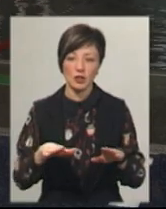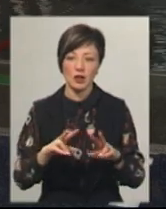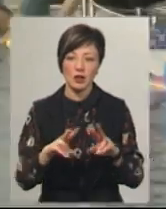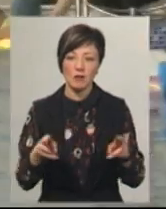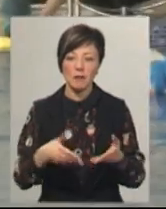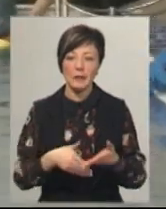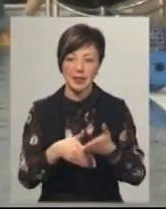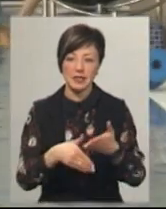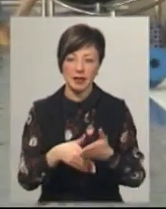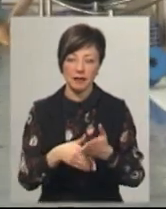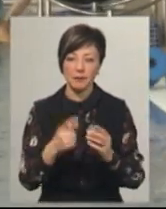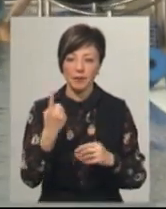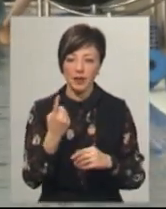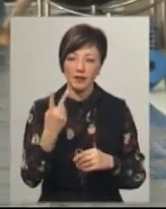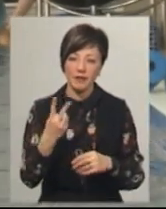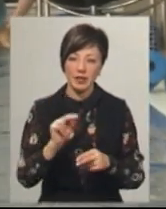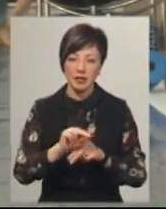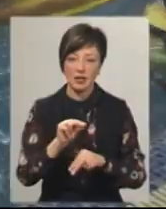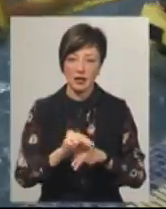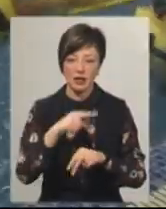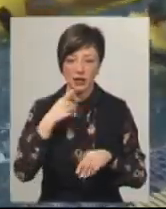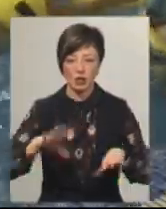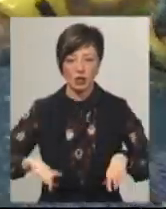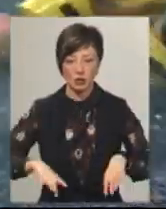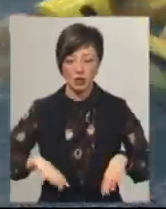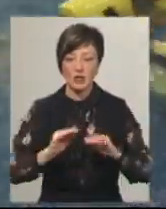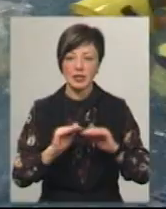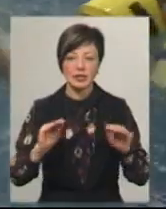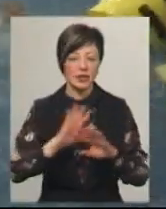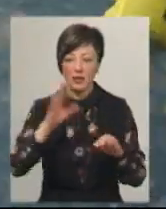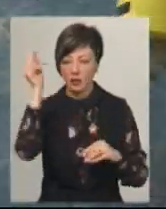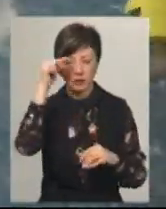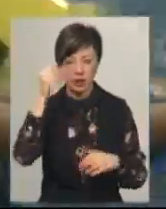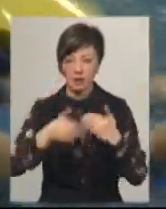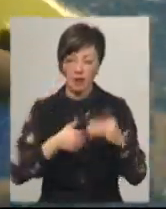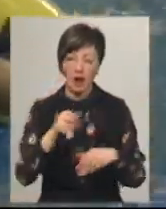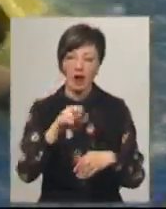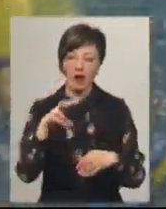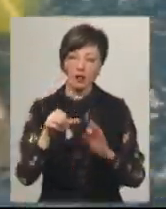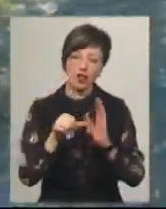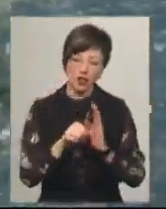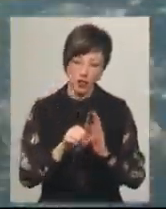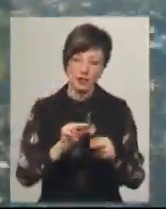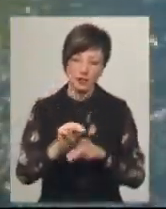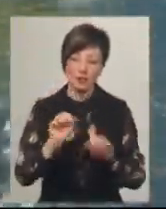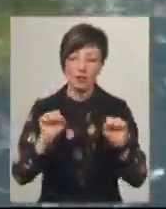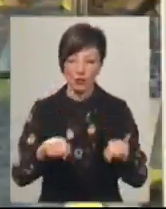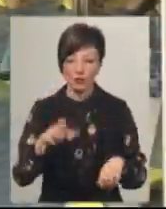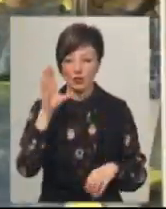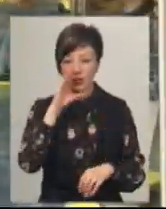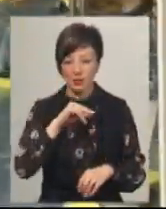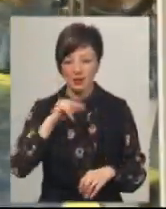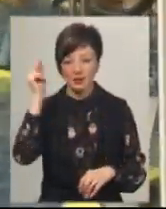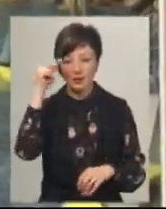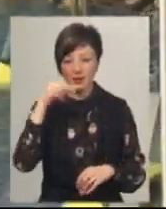таких меценатів. За одне чи два заняття, розповідає інструктор Микола Кушта, діти не навчаться плавати, та занять за 6 зможуть навчитися. Світлана Поробок,